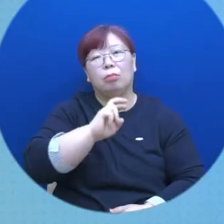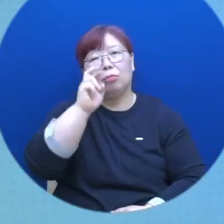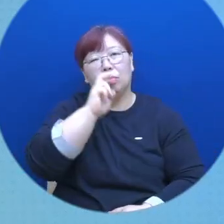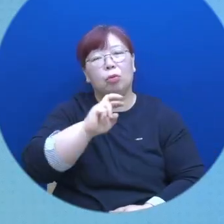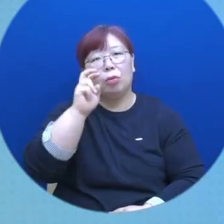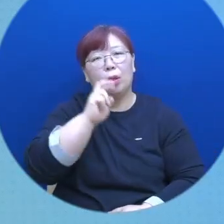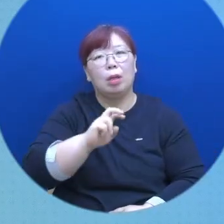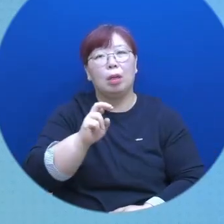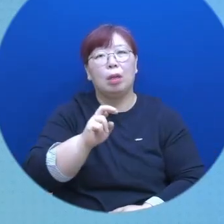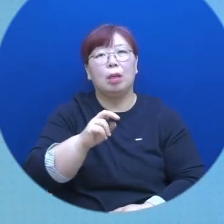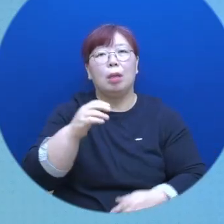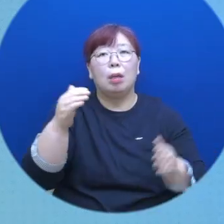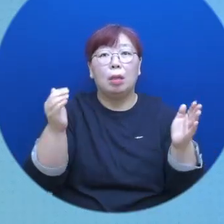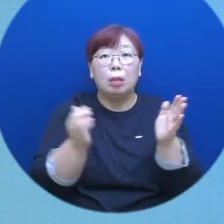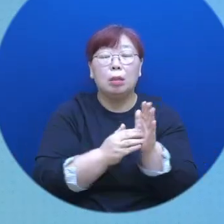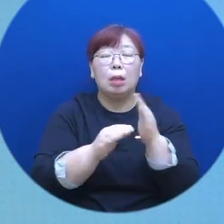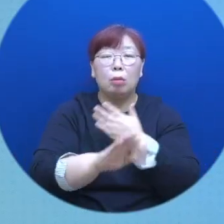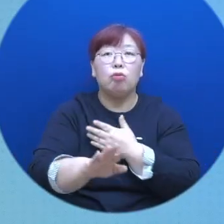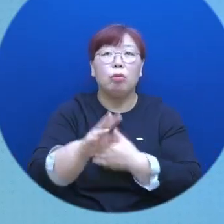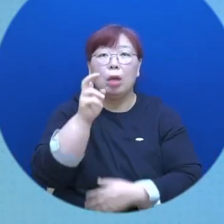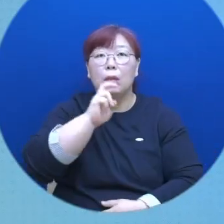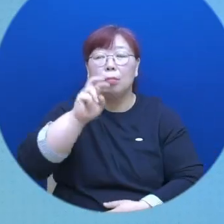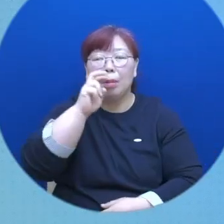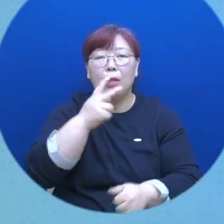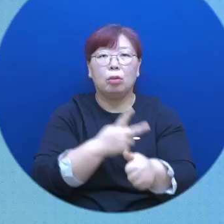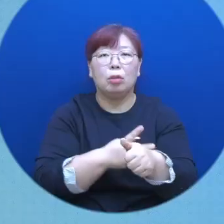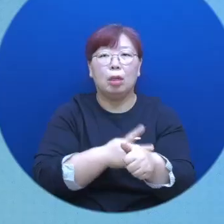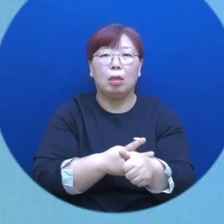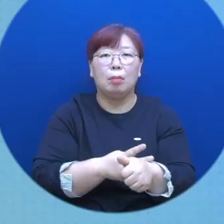음악 선생님이 얘기해요. 너 음악하지 않을래?